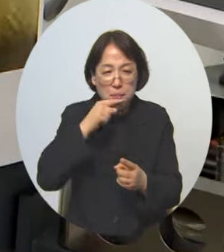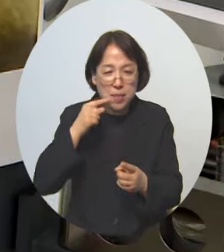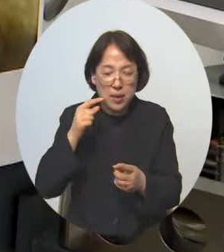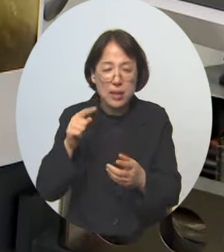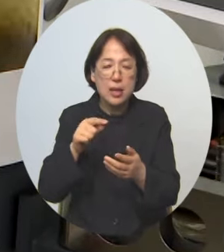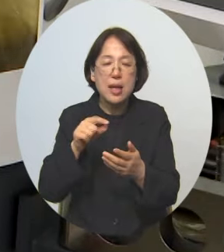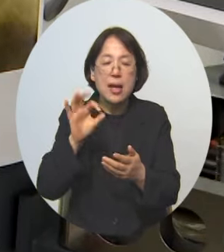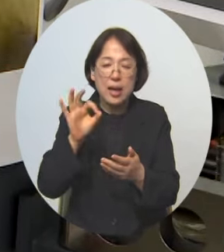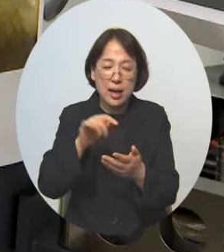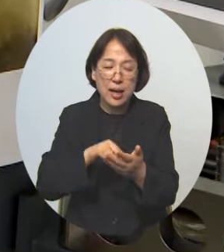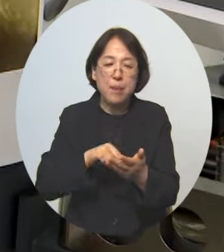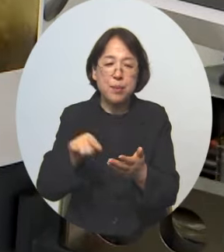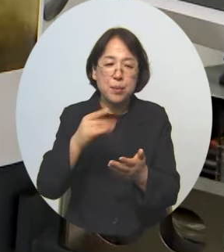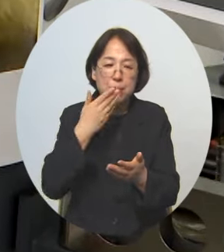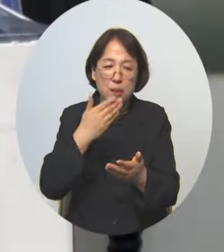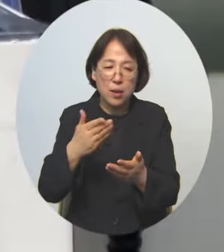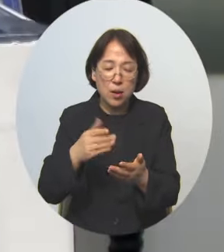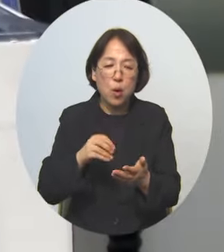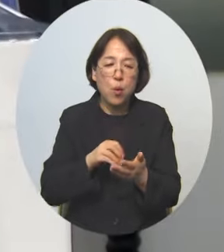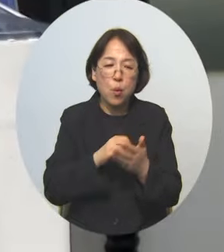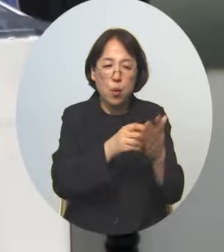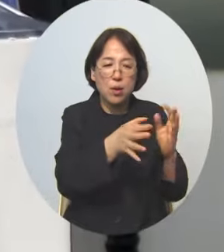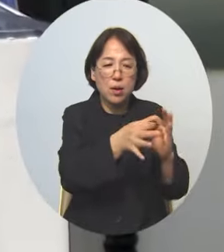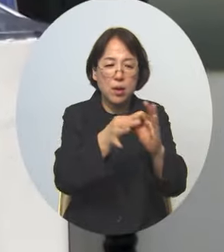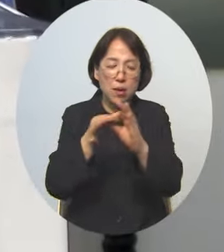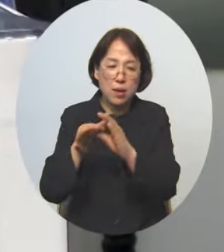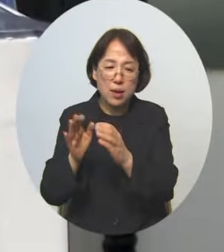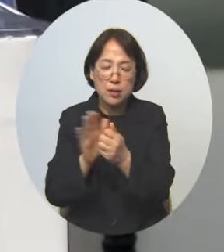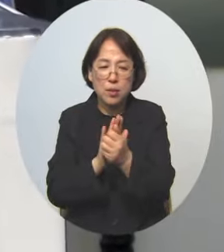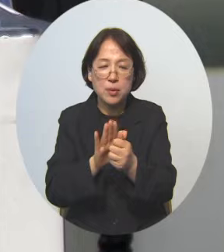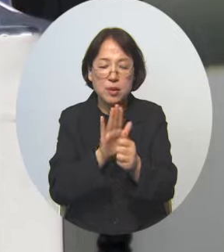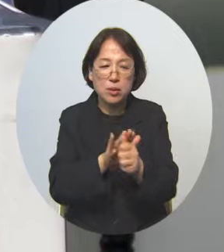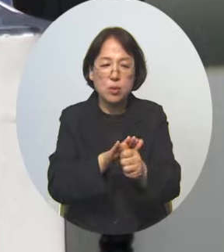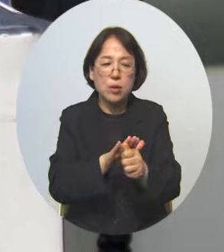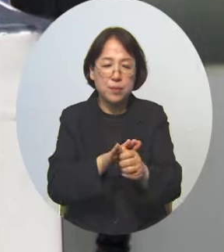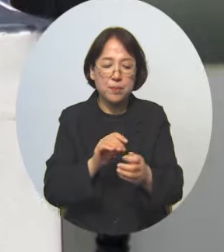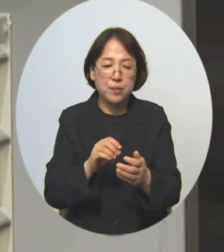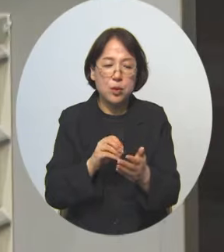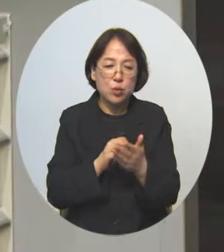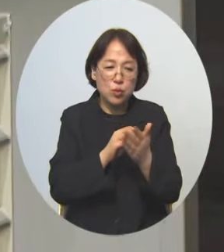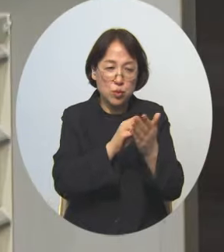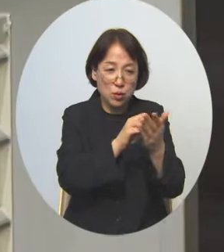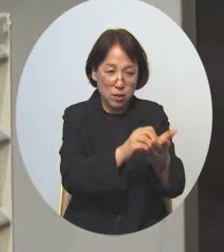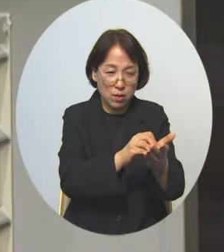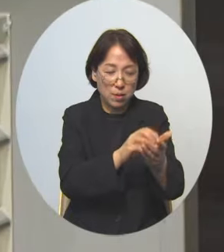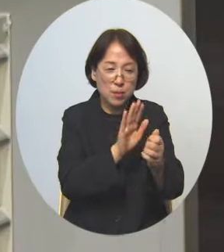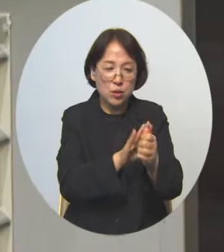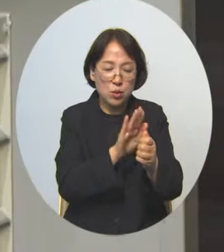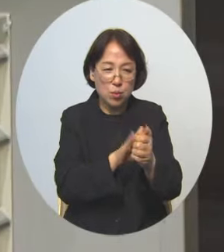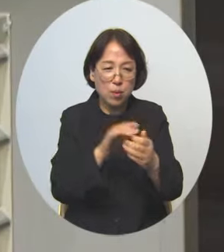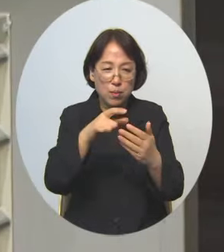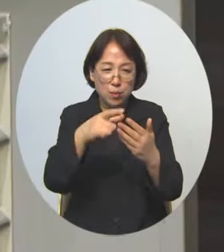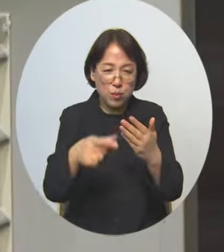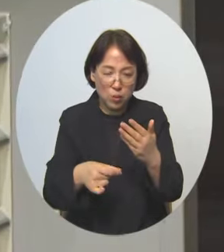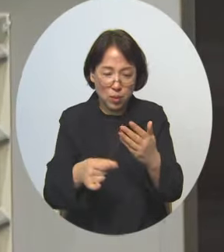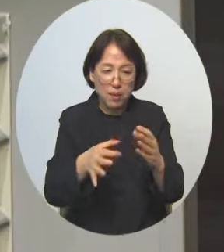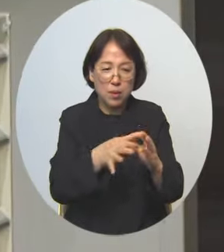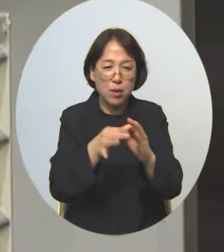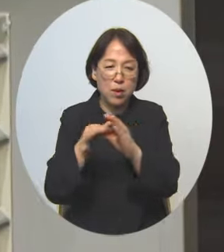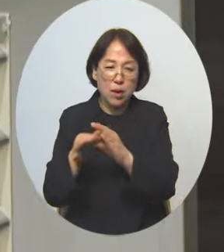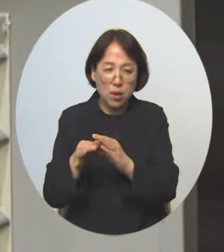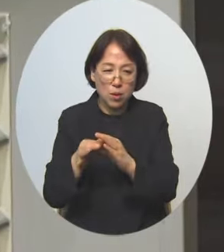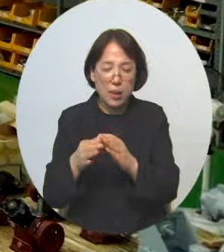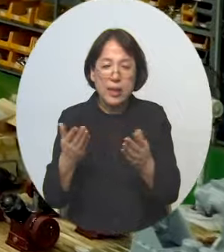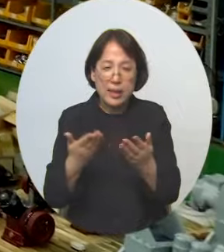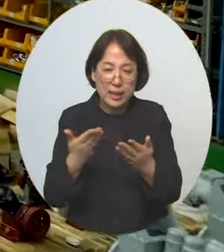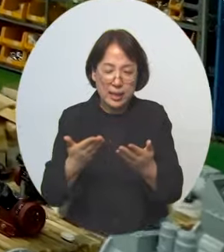고용연계 서비스도 지원하기로 했습니다. 고용부 취업지원 프로그램 연계로 근로활동을 통한 성실 상환을